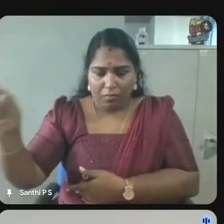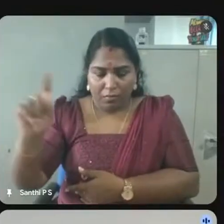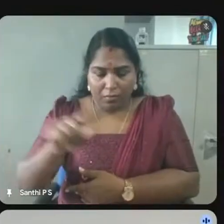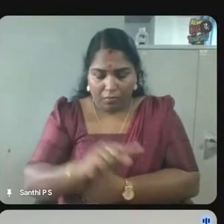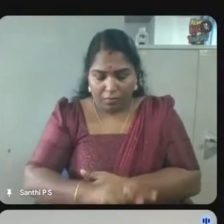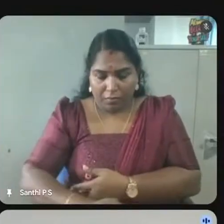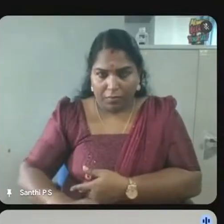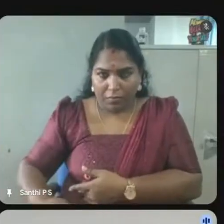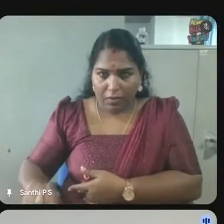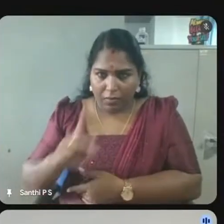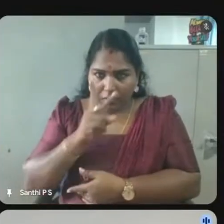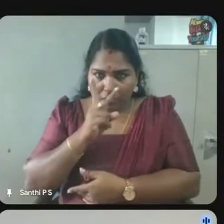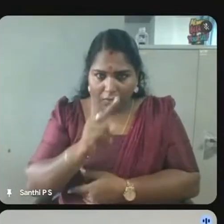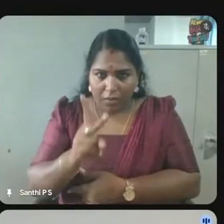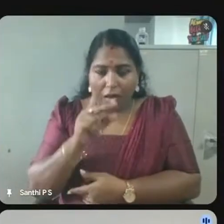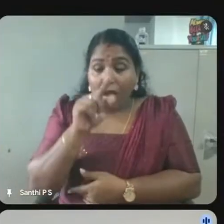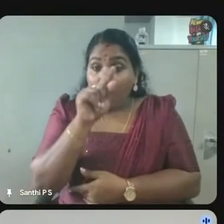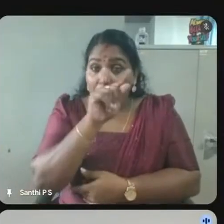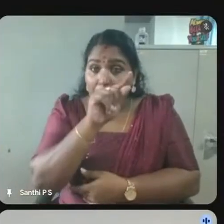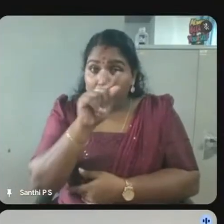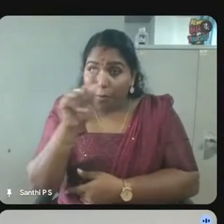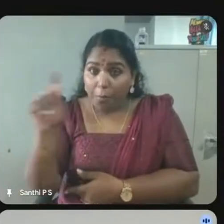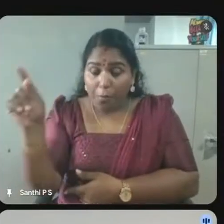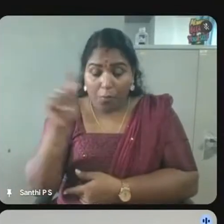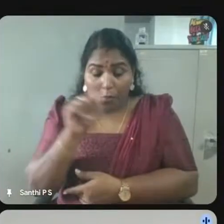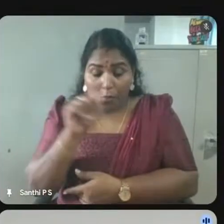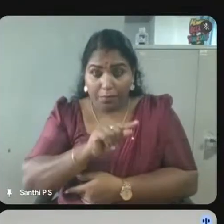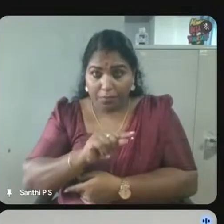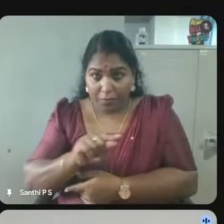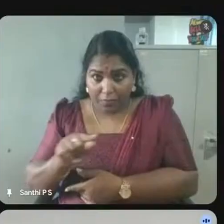കാണാം. അപ്പൊ അതില് മുകളിലുള്ളതും താഴെയുള്ളതും കൂടി